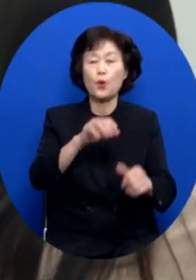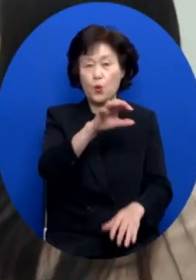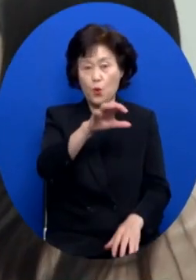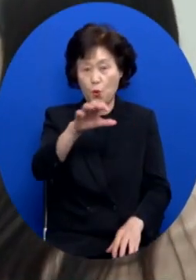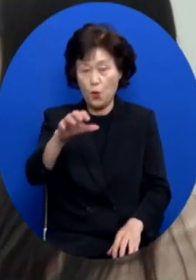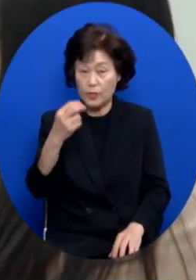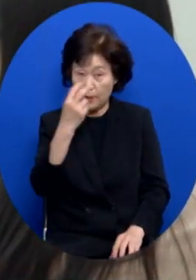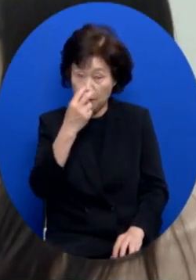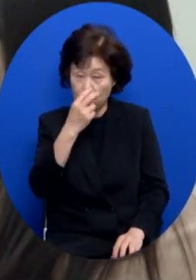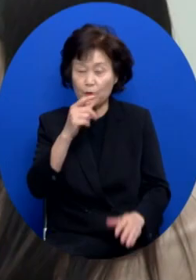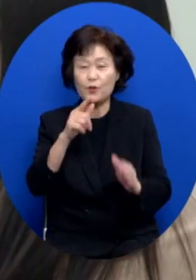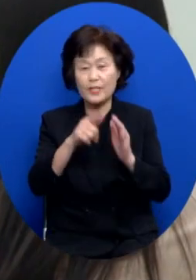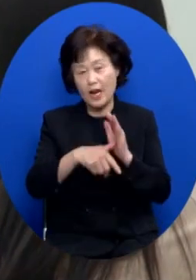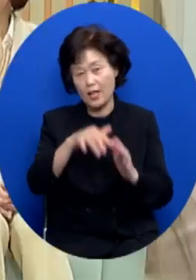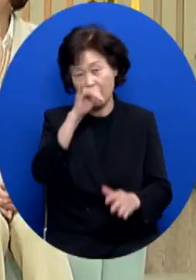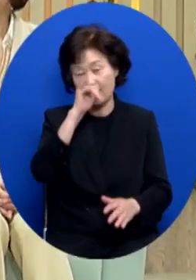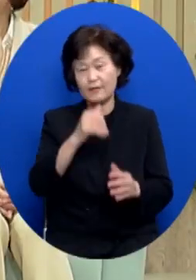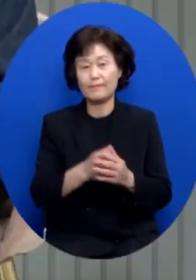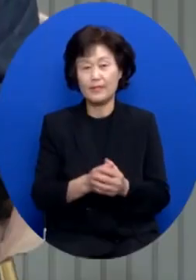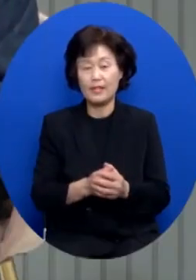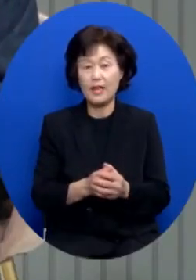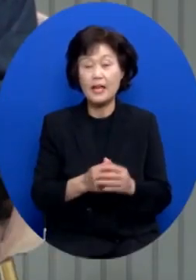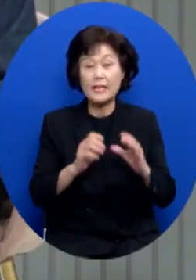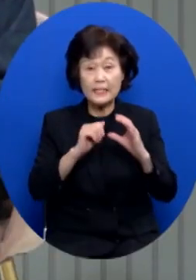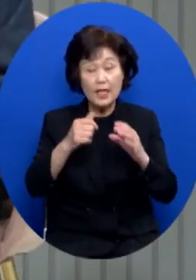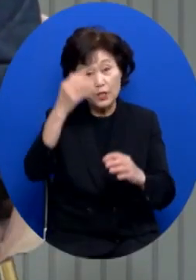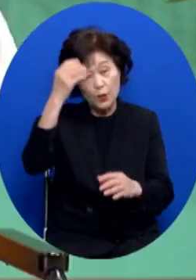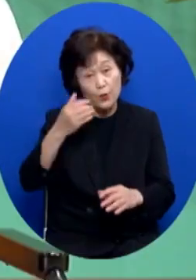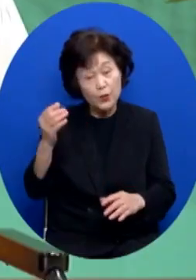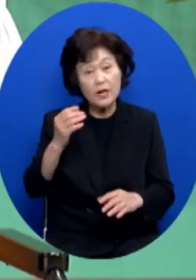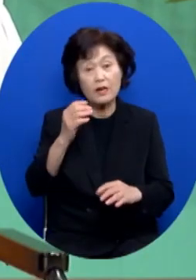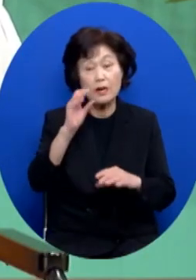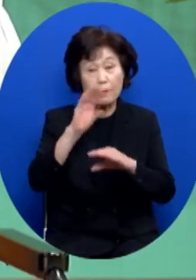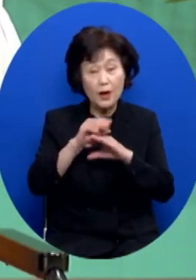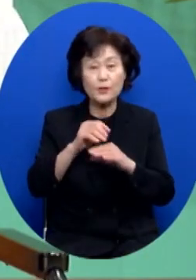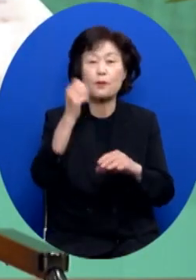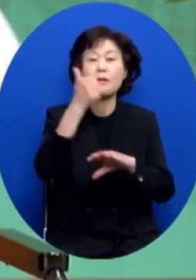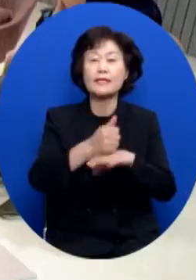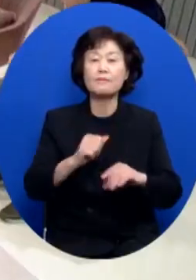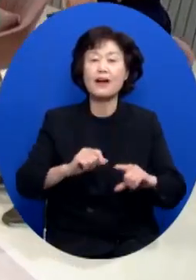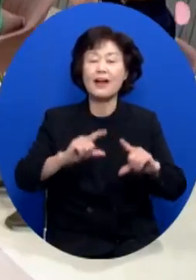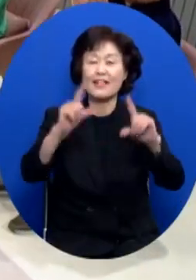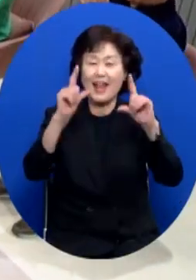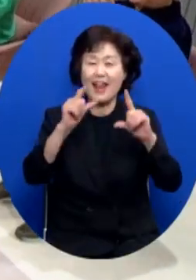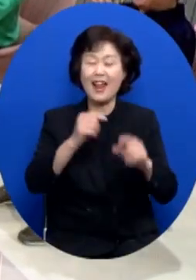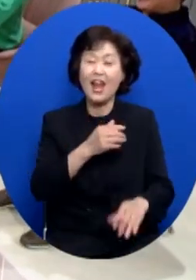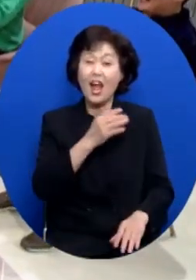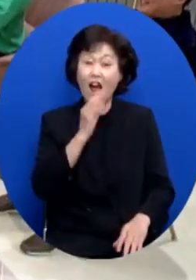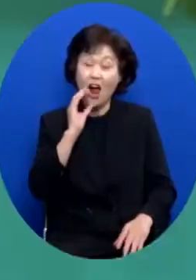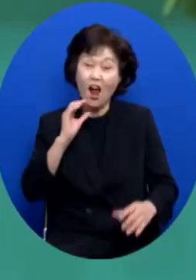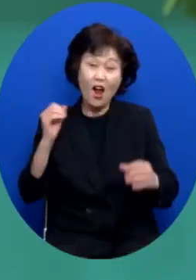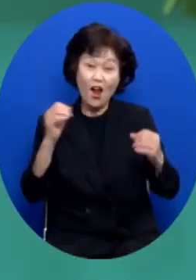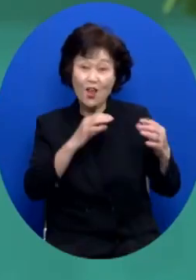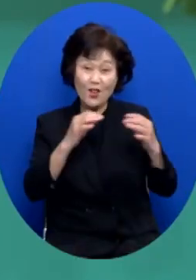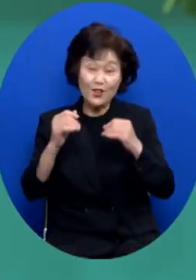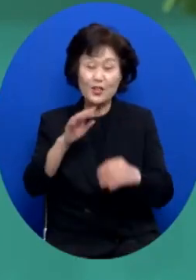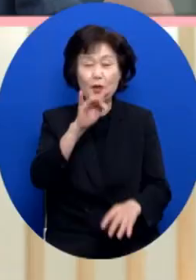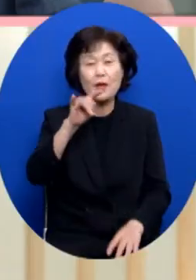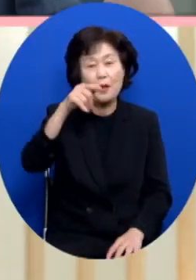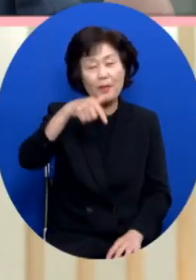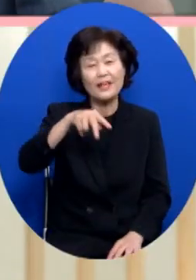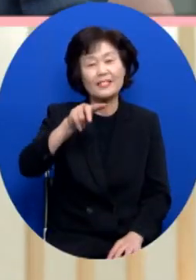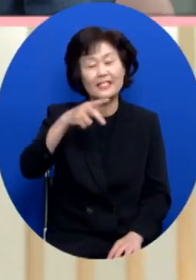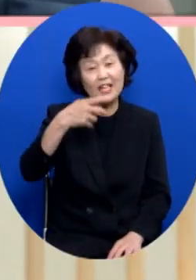살펴보는 시간을 갔습니다 CS 위크 마지막 날은 설레는 시니어 토크쇼 백설기가 특별 공개